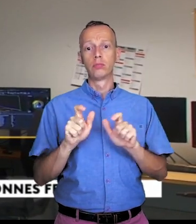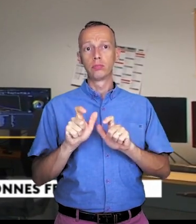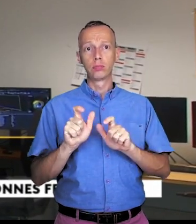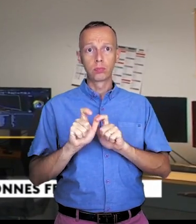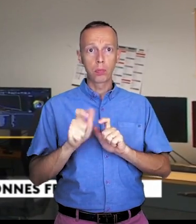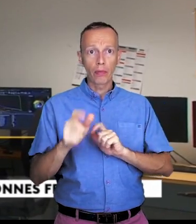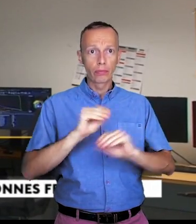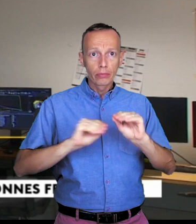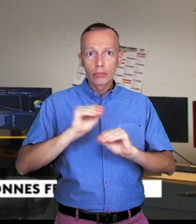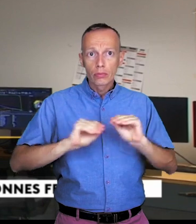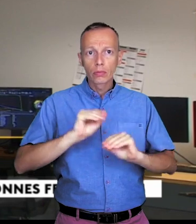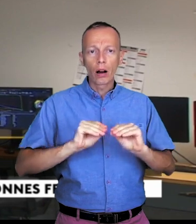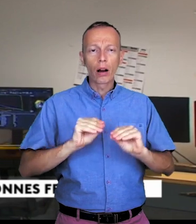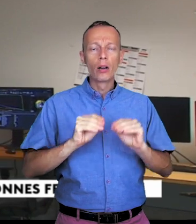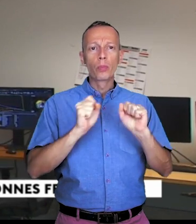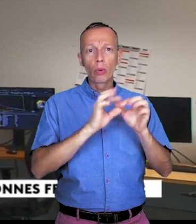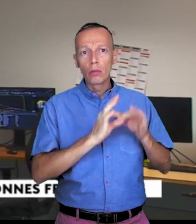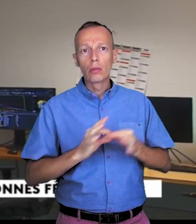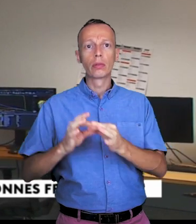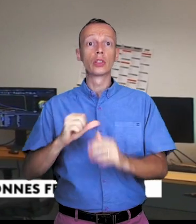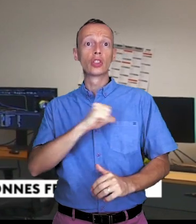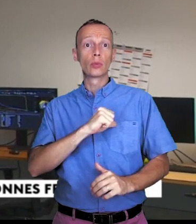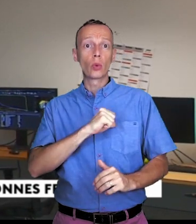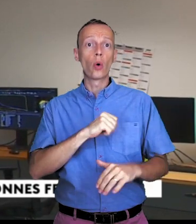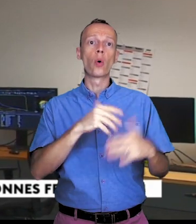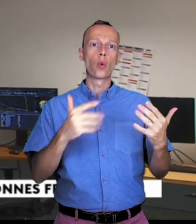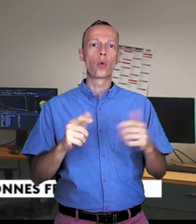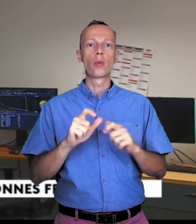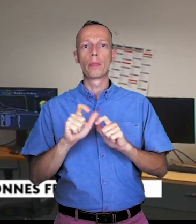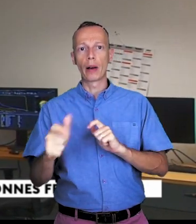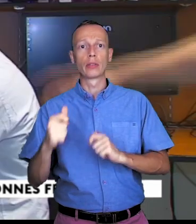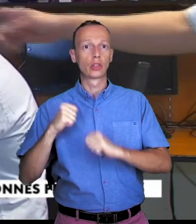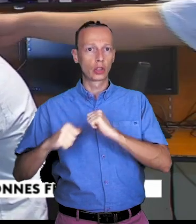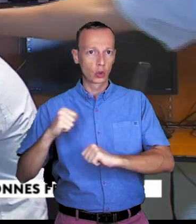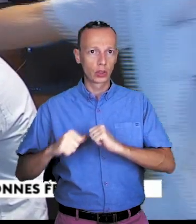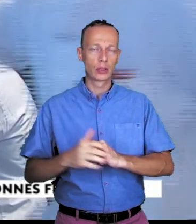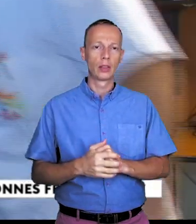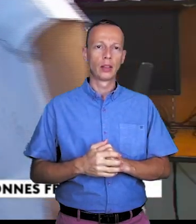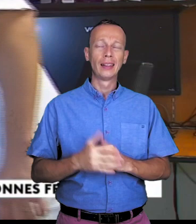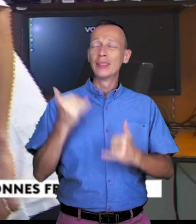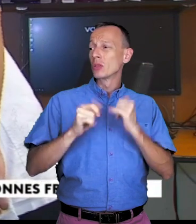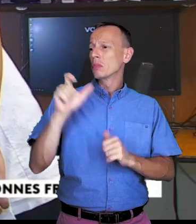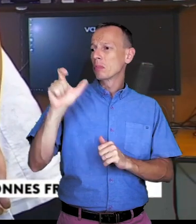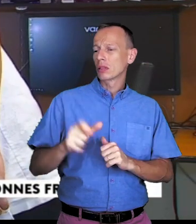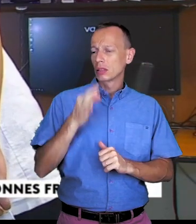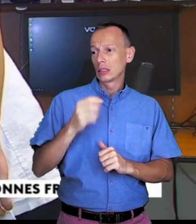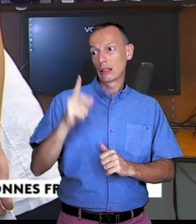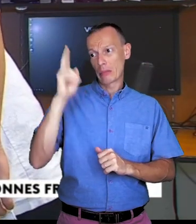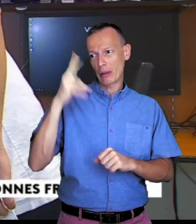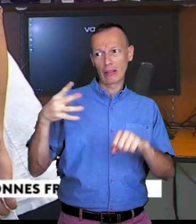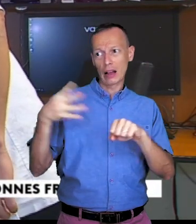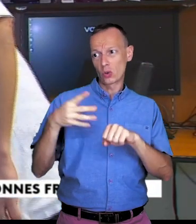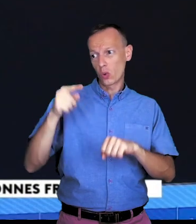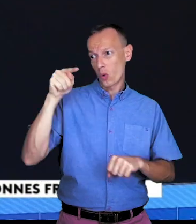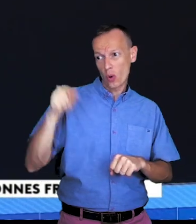radiothérapie au cours de leur prise en charge. Ce traitement il peut être associé à la chimiothérapie ou à la chirurgie. Qu'est-ce que vous pouvez dire à des patients à qui